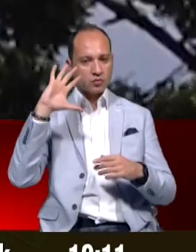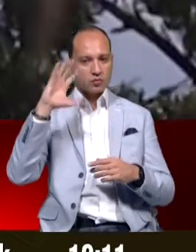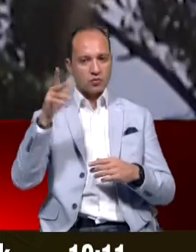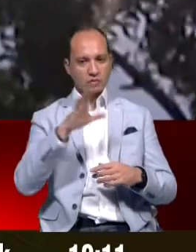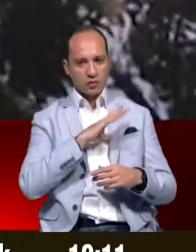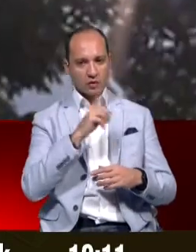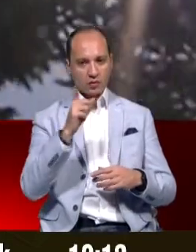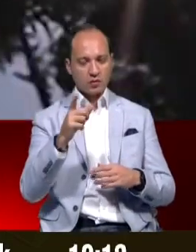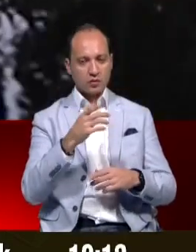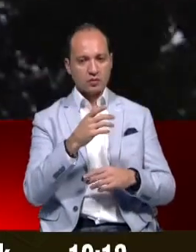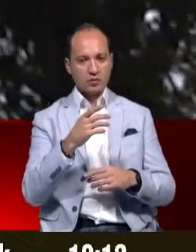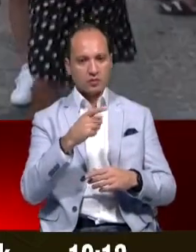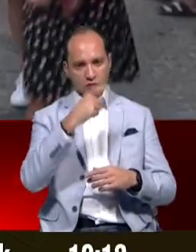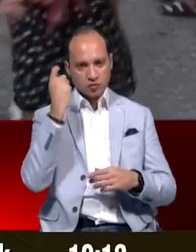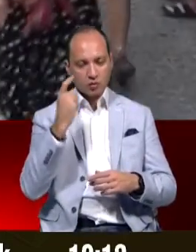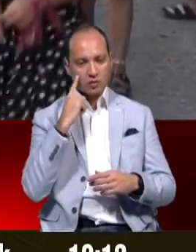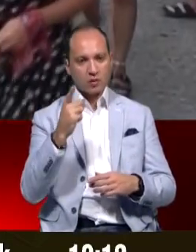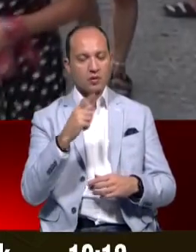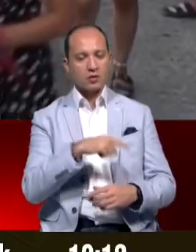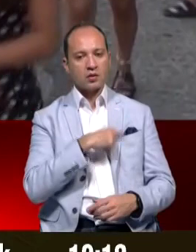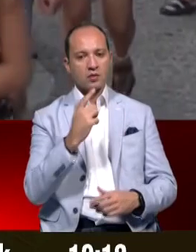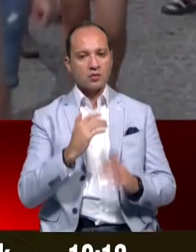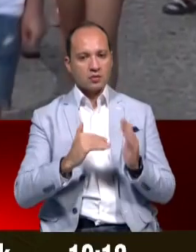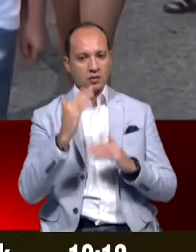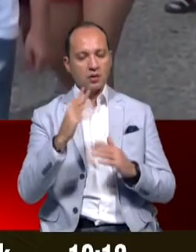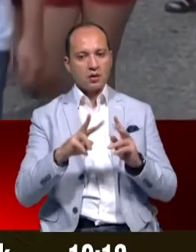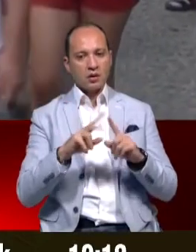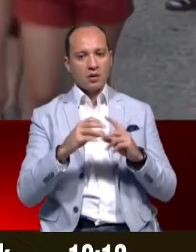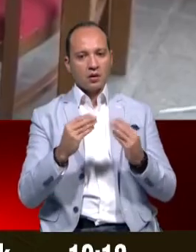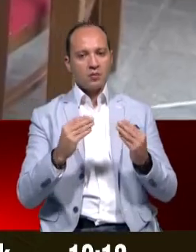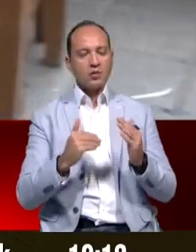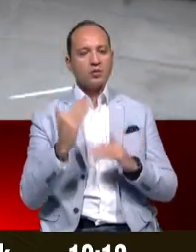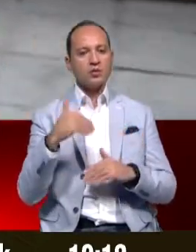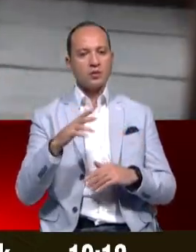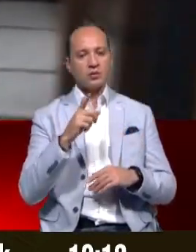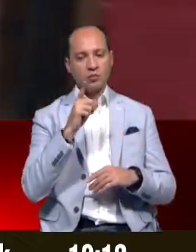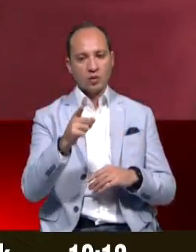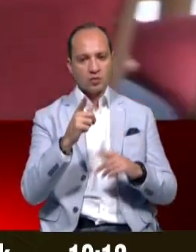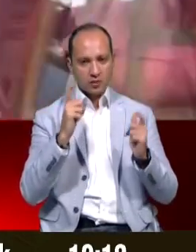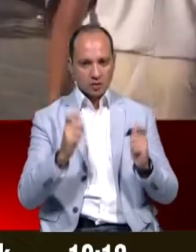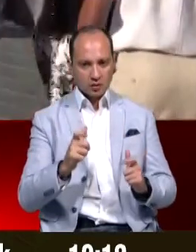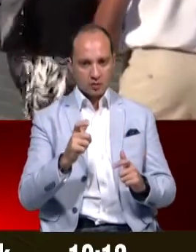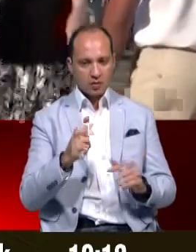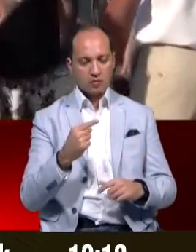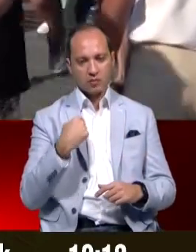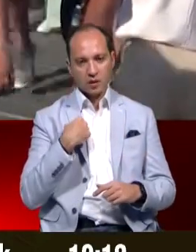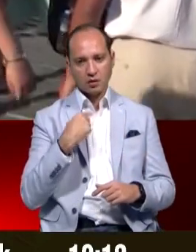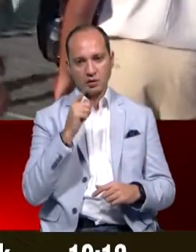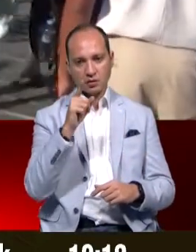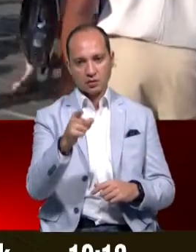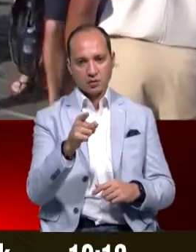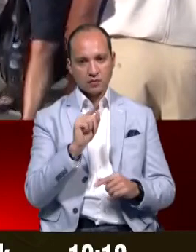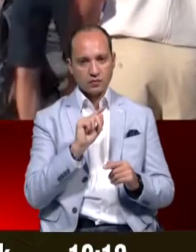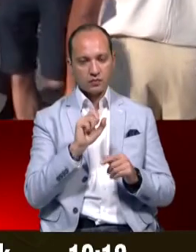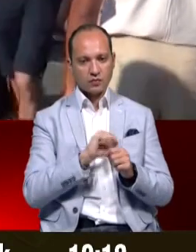var ve dış ortam sıcaklığı da belli bir derecenin üzerinde ve nem de çok yüksek değil. Şimdi böyle bir ortamda benden size